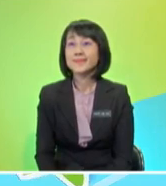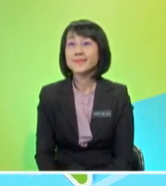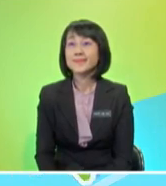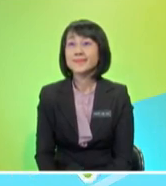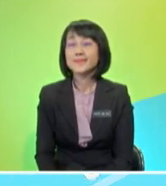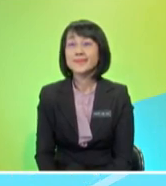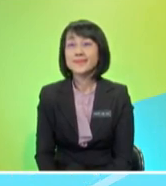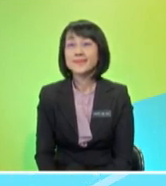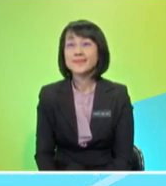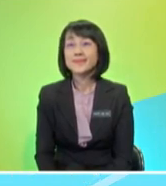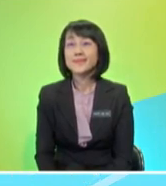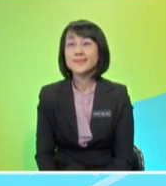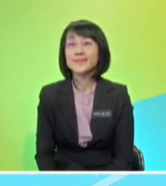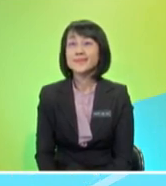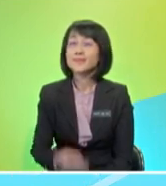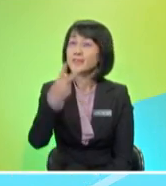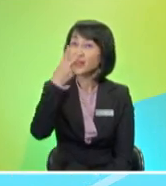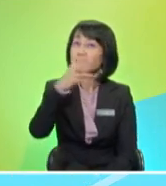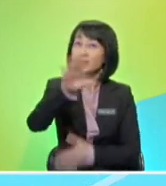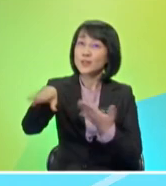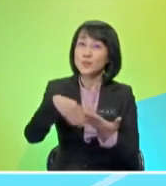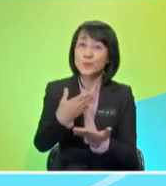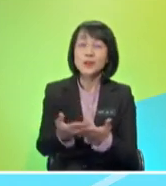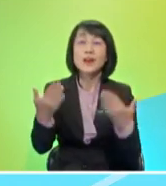Okey. Okey. Nampaknya kesemuanya mempunyai